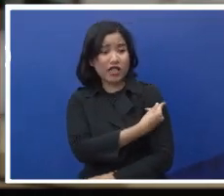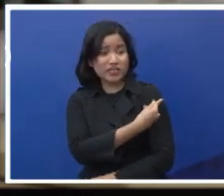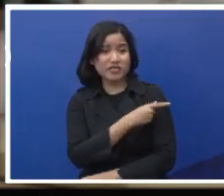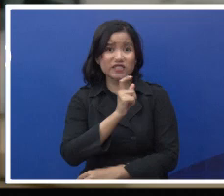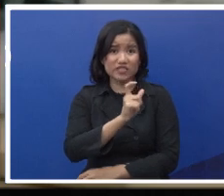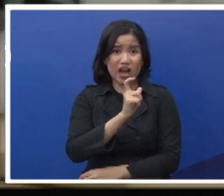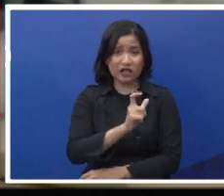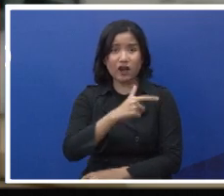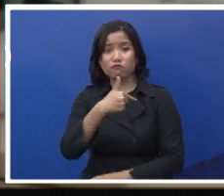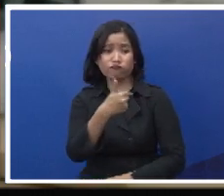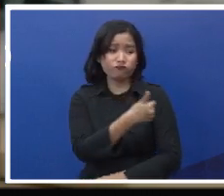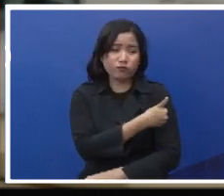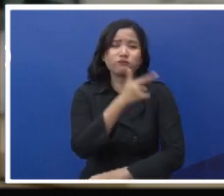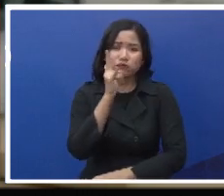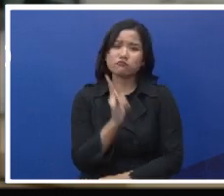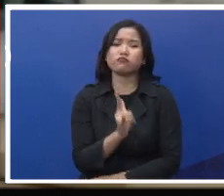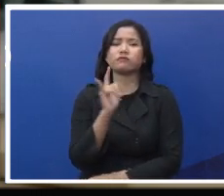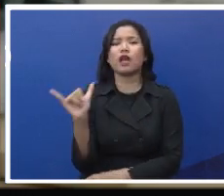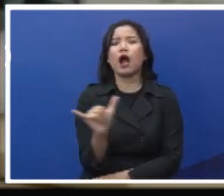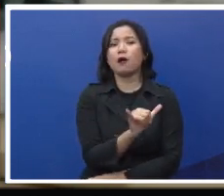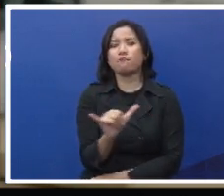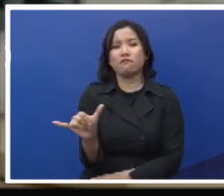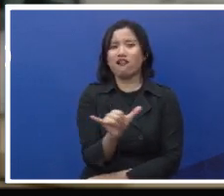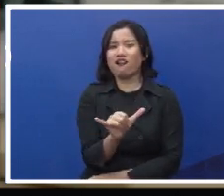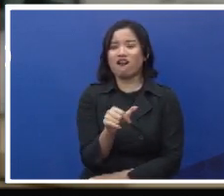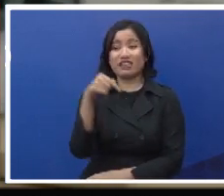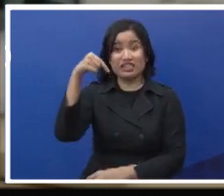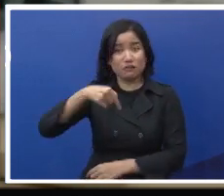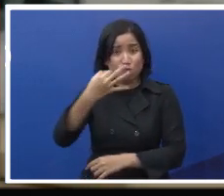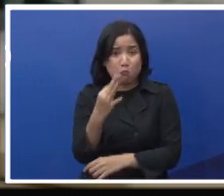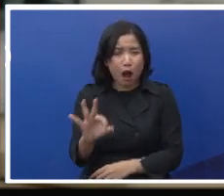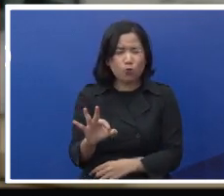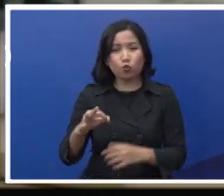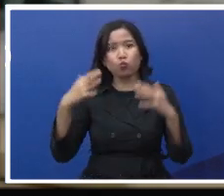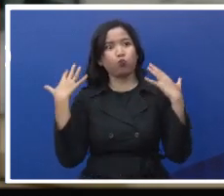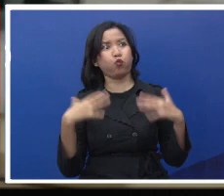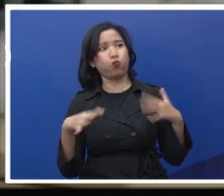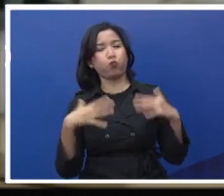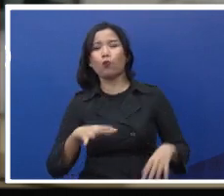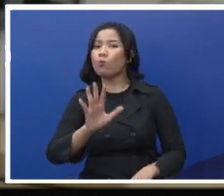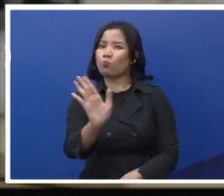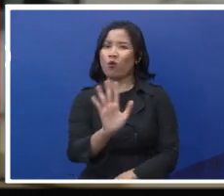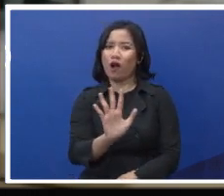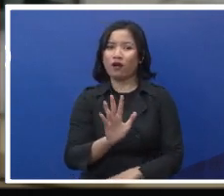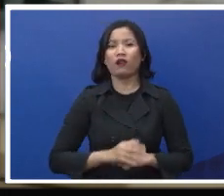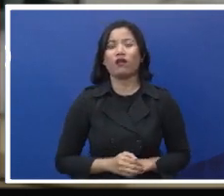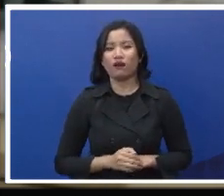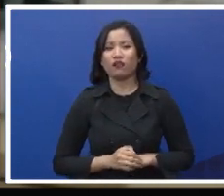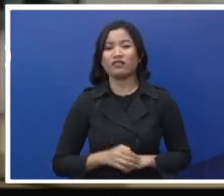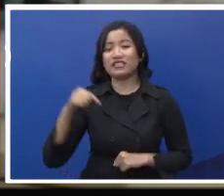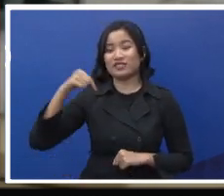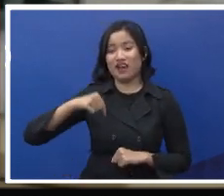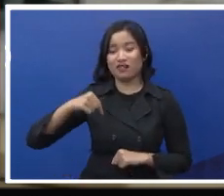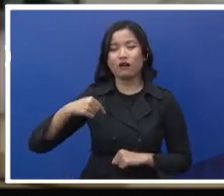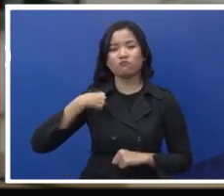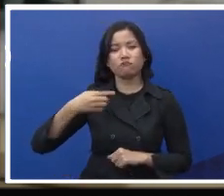metode, yaitu inactivity juga sama. Ya, sebetulnya ini bukan hal yang baru, bukan hal yang luar biasa. Maka karena itu kita kembangkan dalam diri